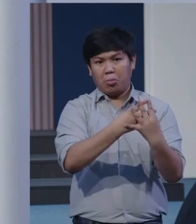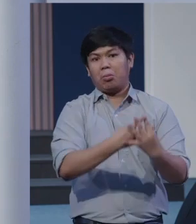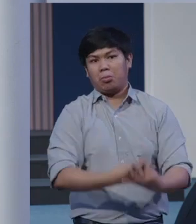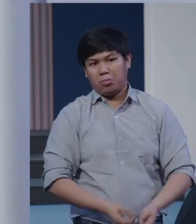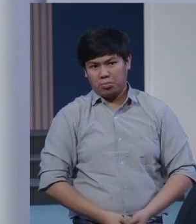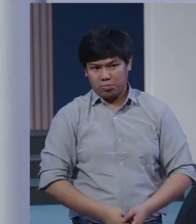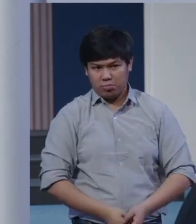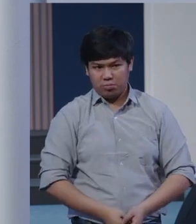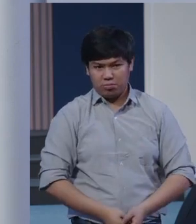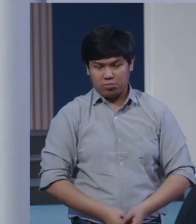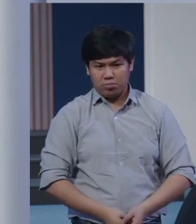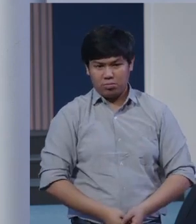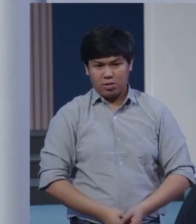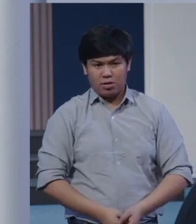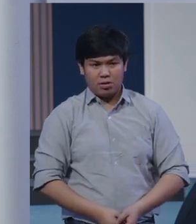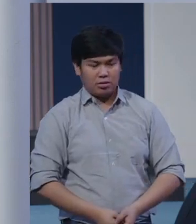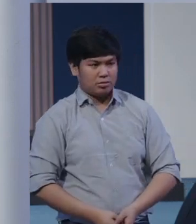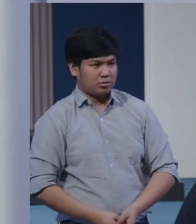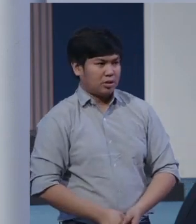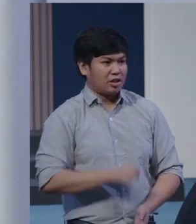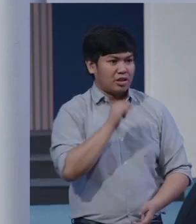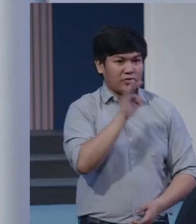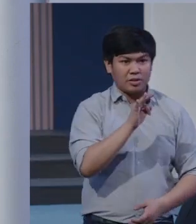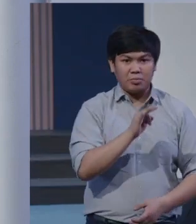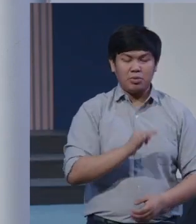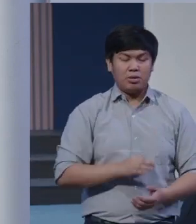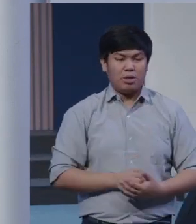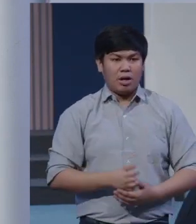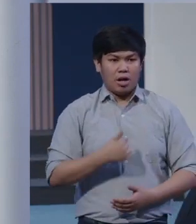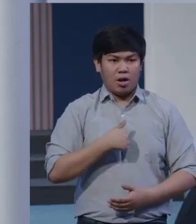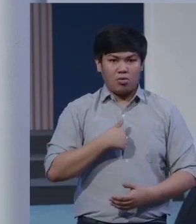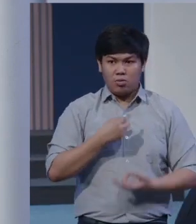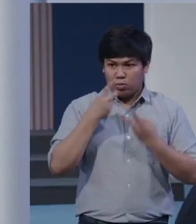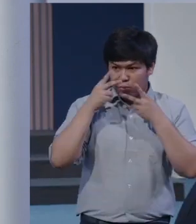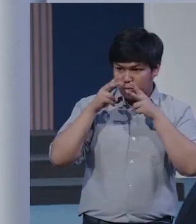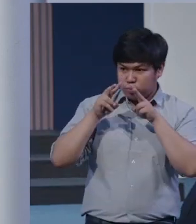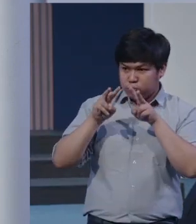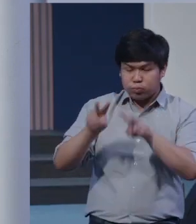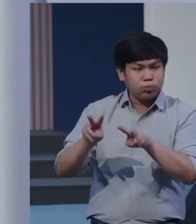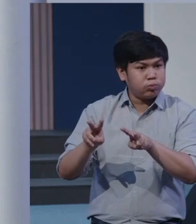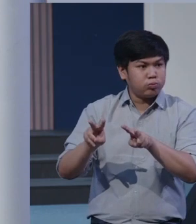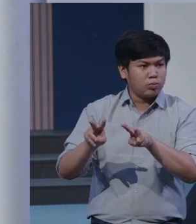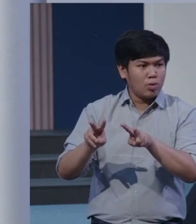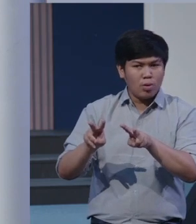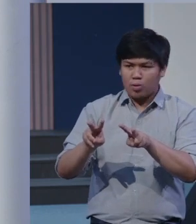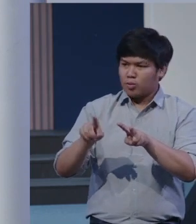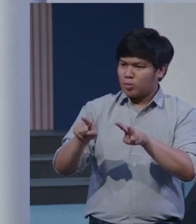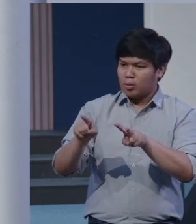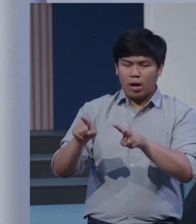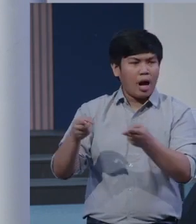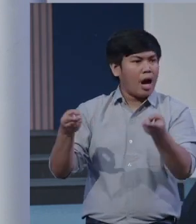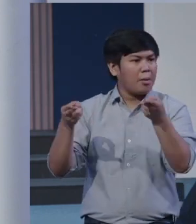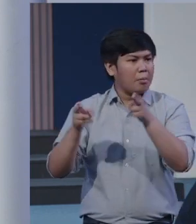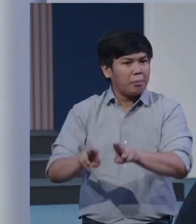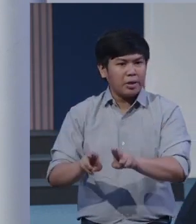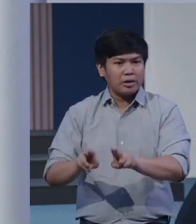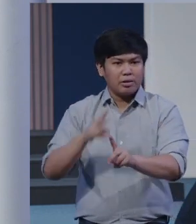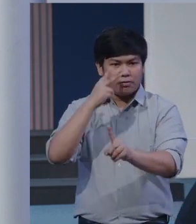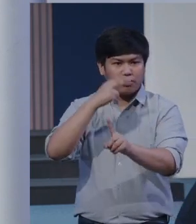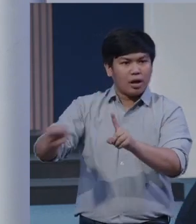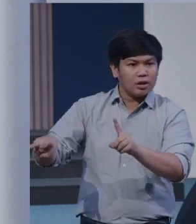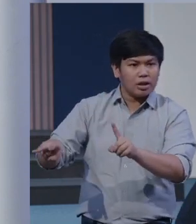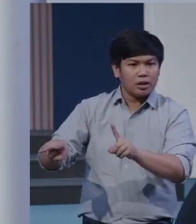Witness hindi totoong pag pagsasaksi sa isang bagay na hindi naman nangyari o hindi naman ginawa